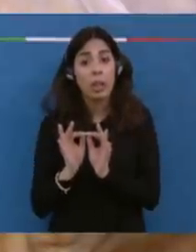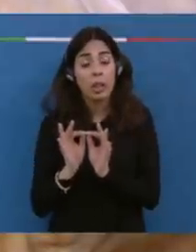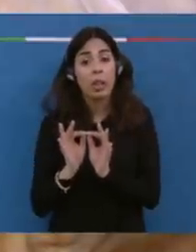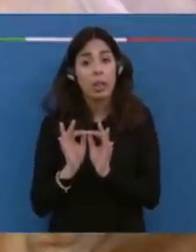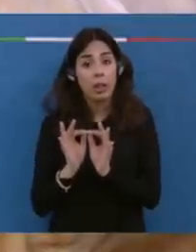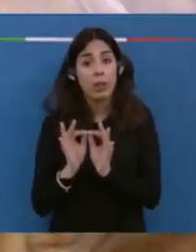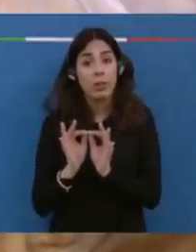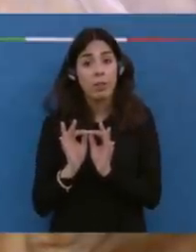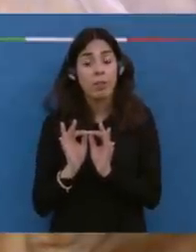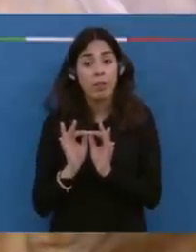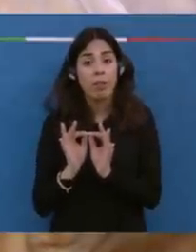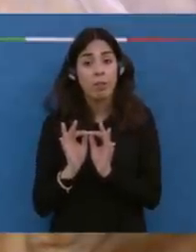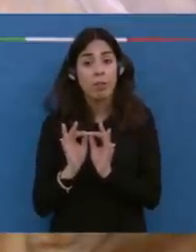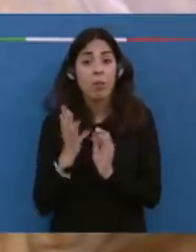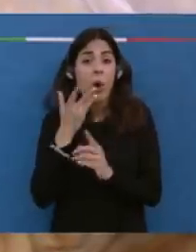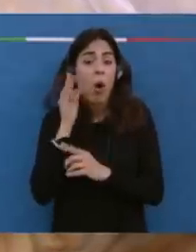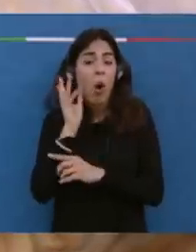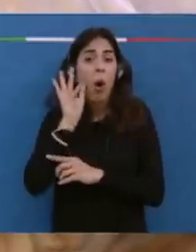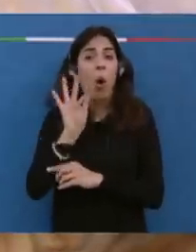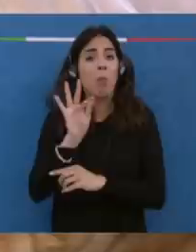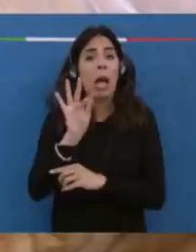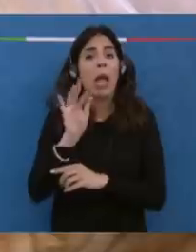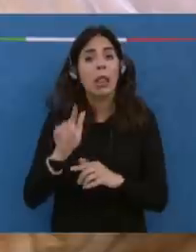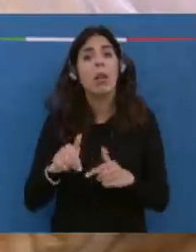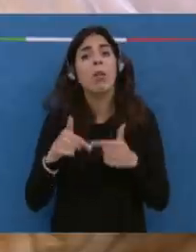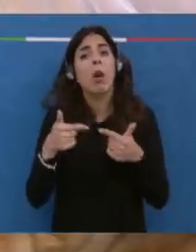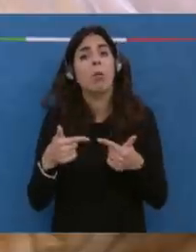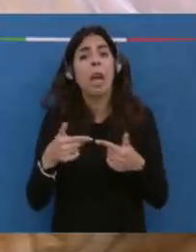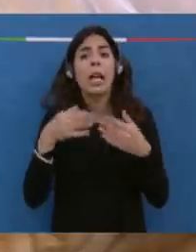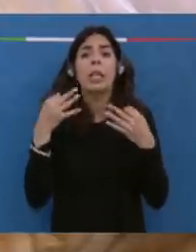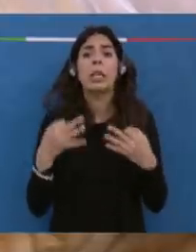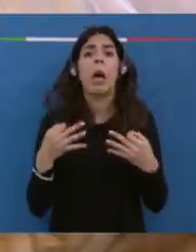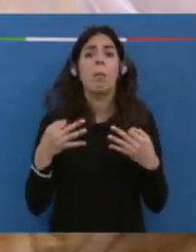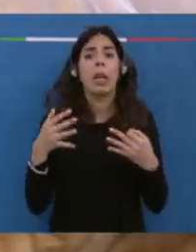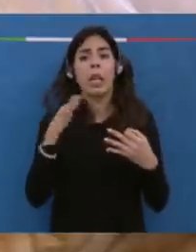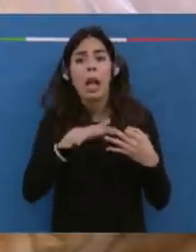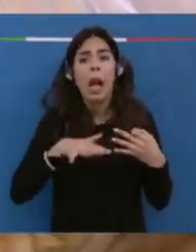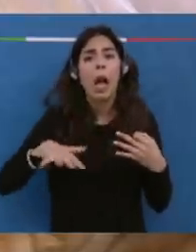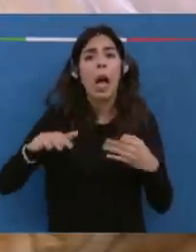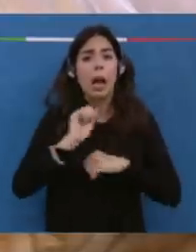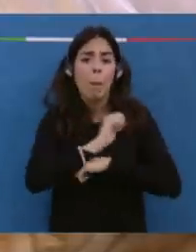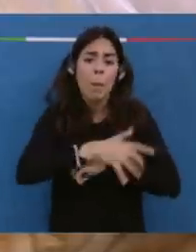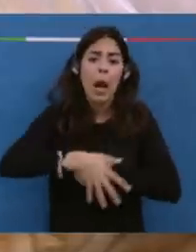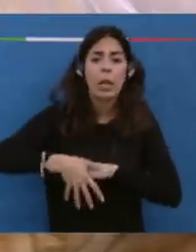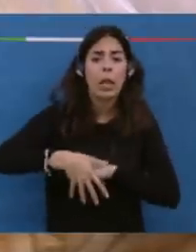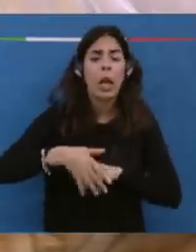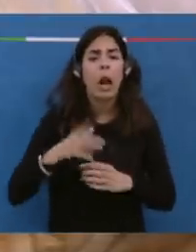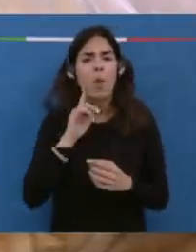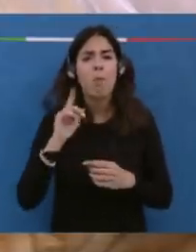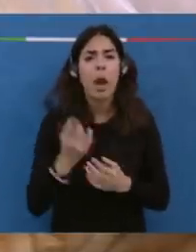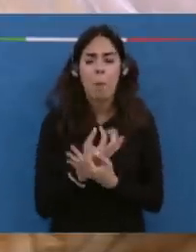atti a rafforzare la stabilità nell'area del mediterraneo abbiamo concordato inoltre